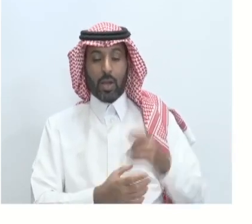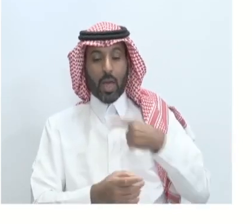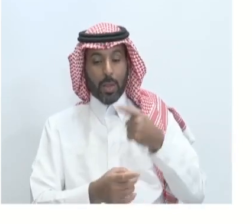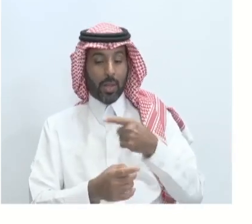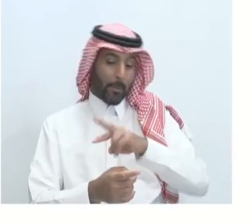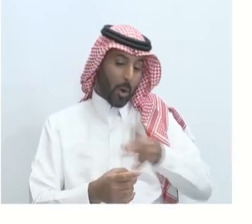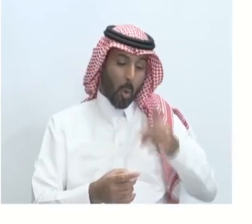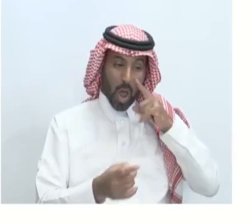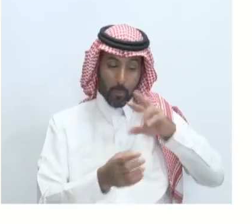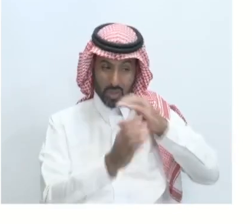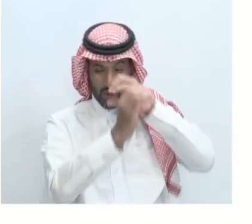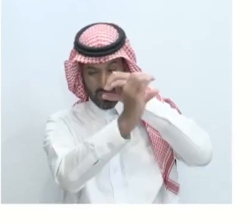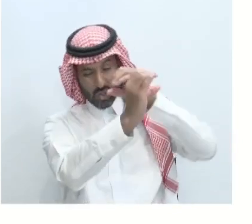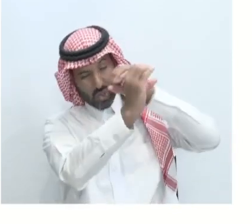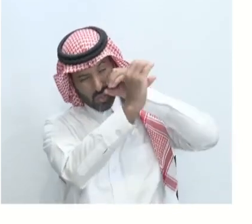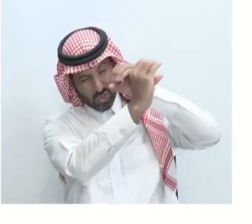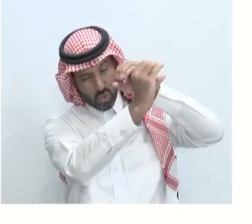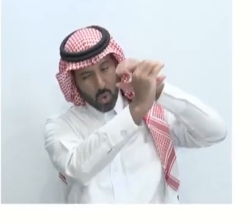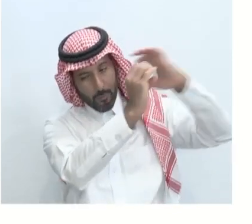الانواع المختلفه